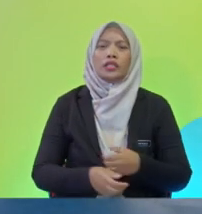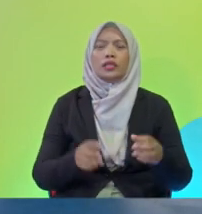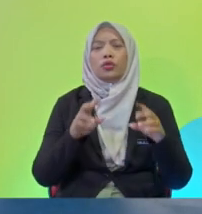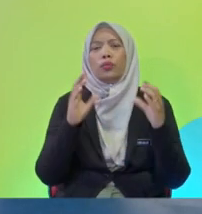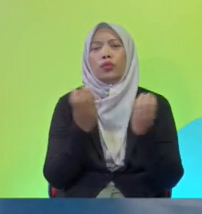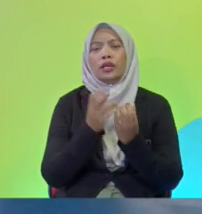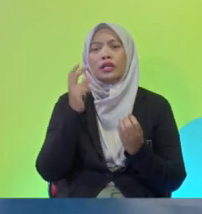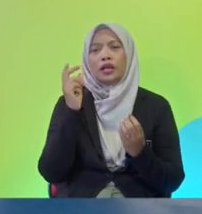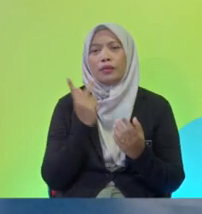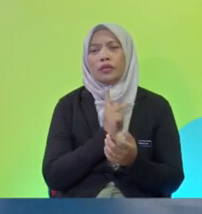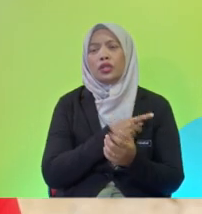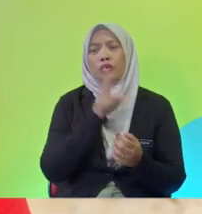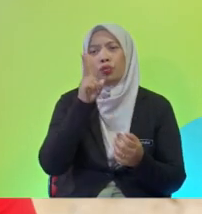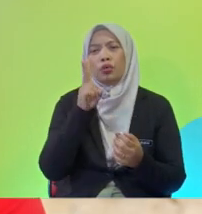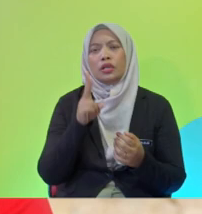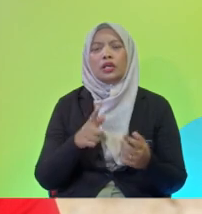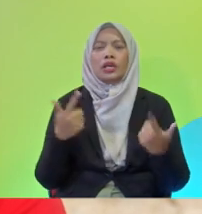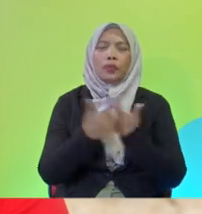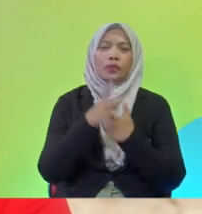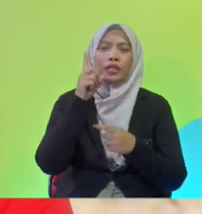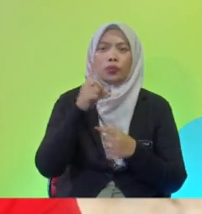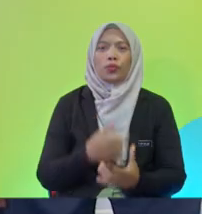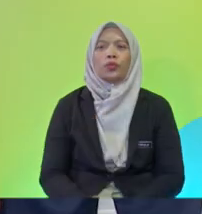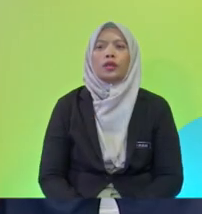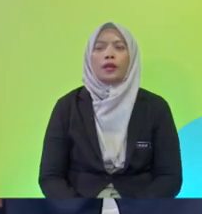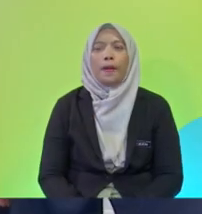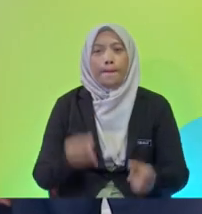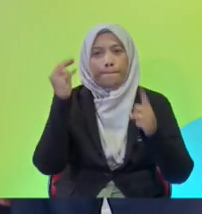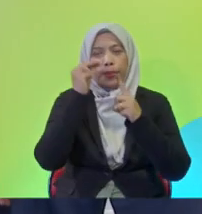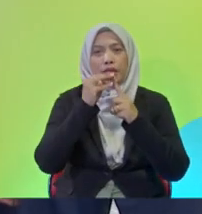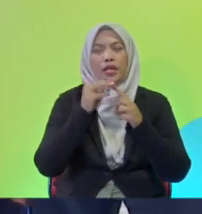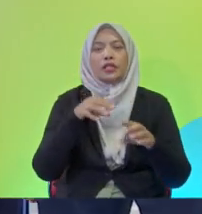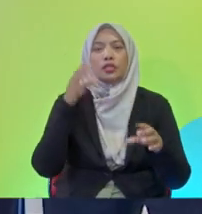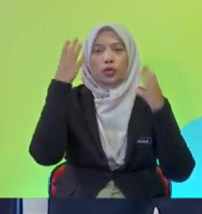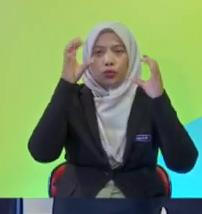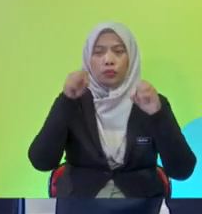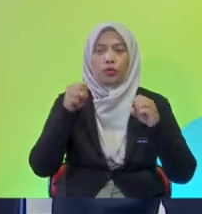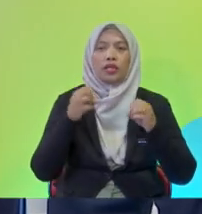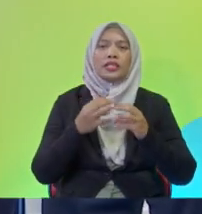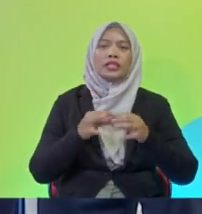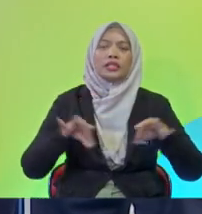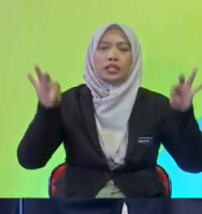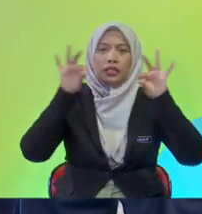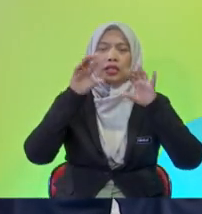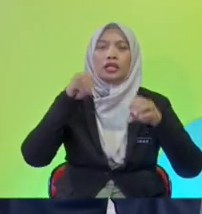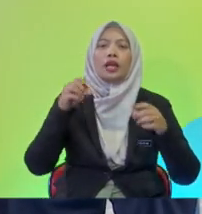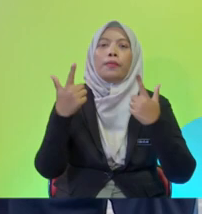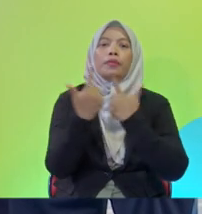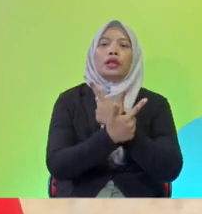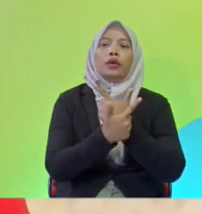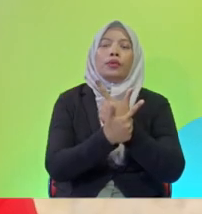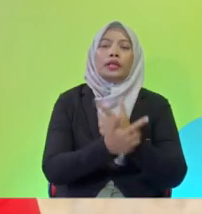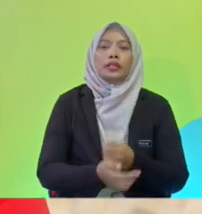Dua kali. Itu dia. Dua berbalas satu. Taklah balik sangat. Okey. Jadi mungkin cikgu boleh ceritakan di antara poin-poin penting dalam perlawanan sebentar tadi